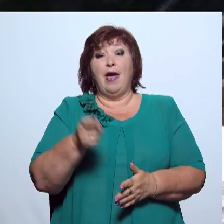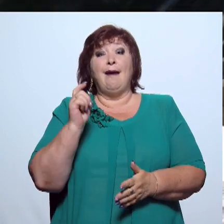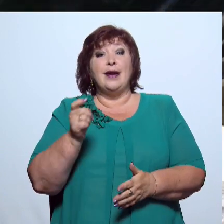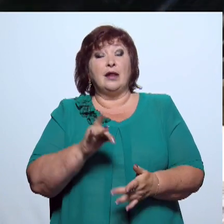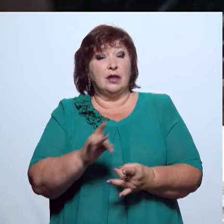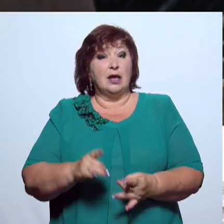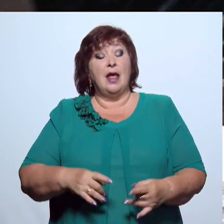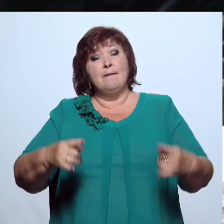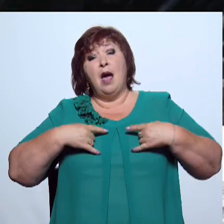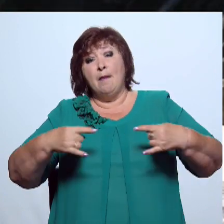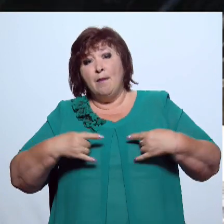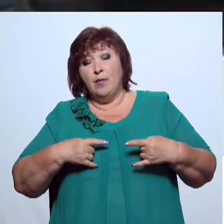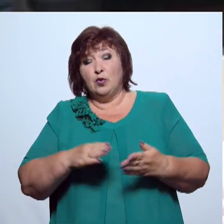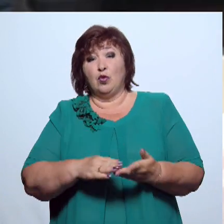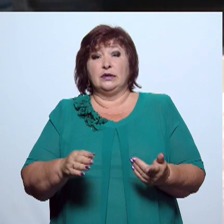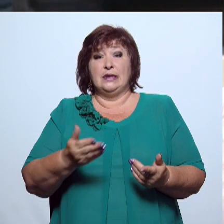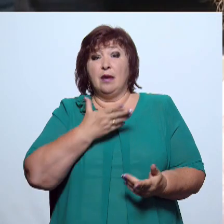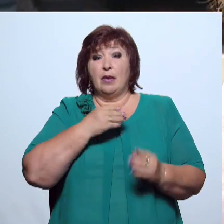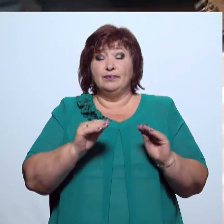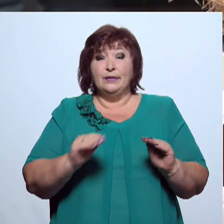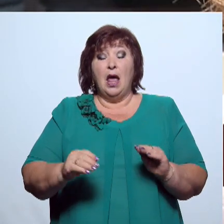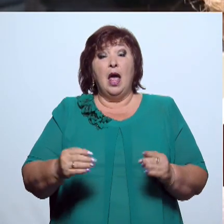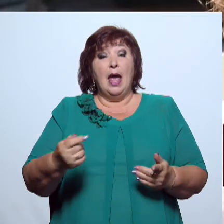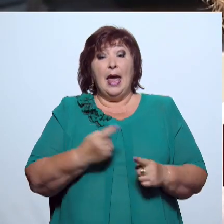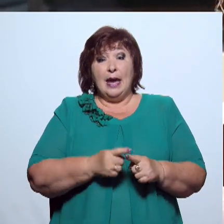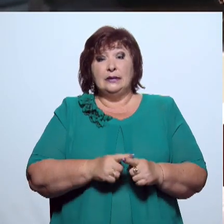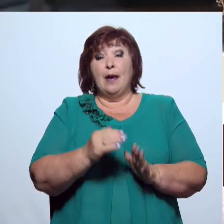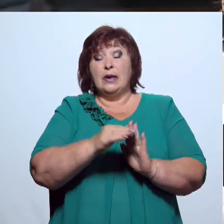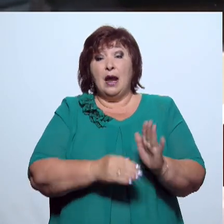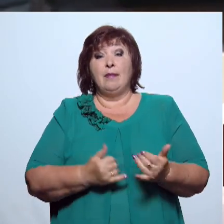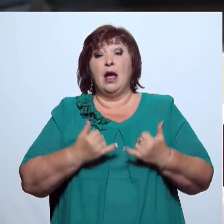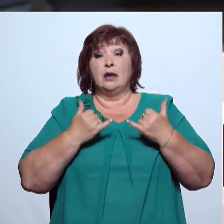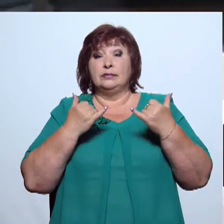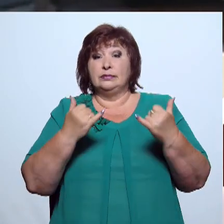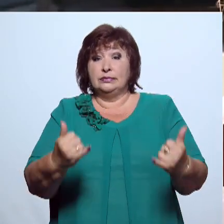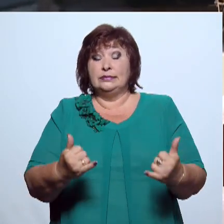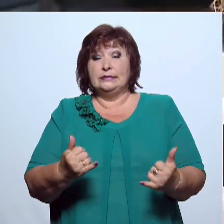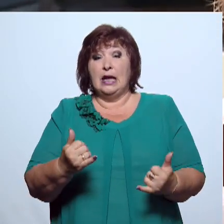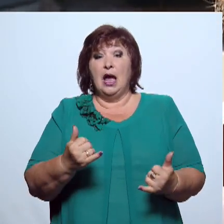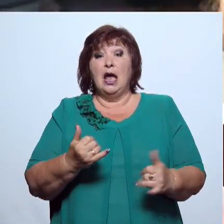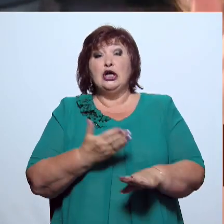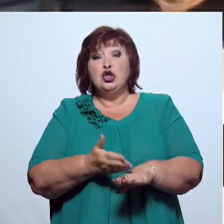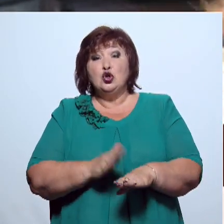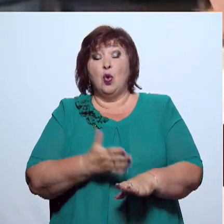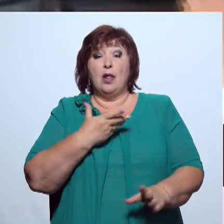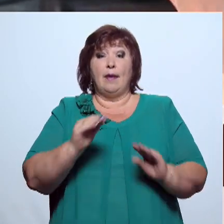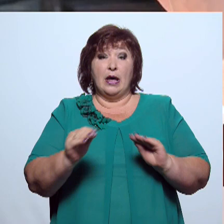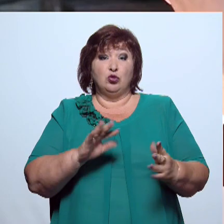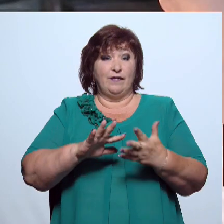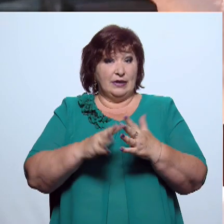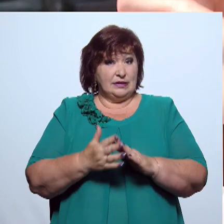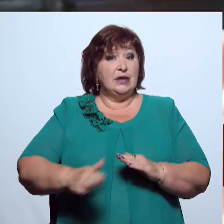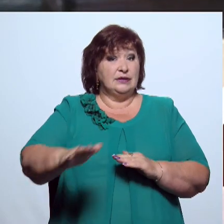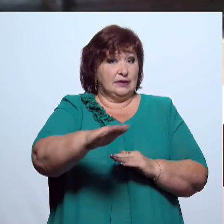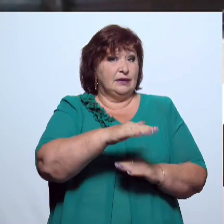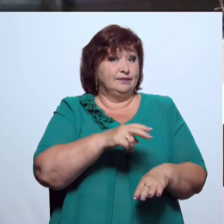рентген-комплексы, маммографы и флюорографы. В первую очередь данная программа направлена на оснащение, в том числе тяжелым оборудованием, сельских территорий.